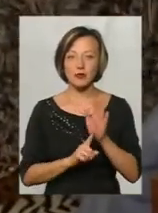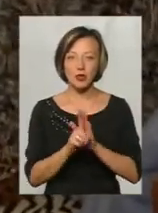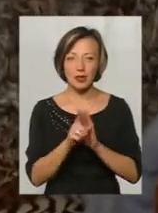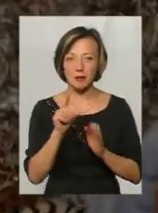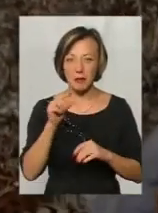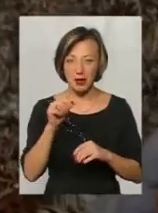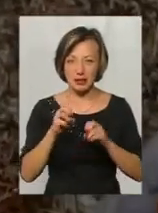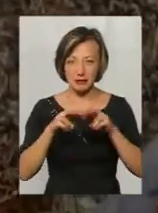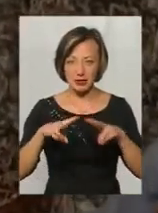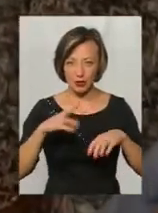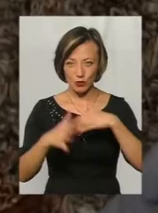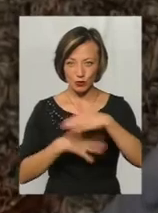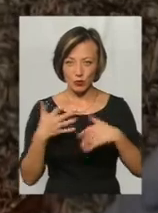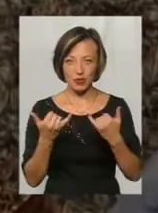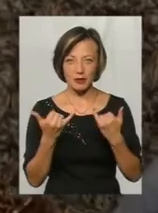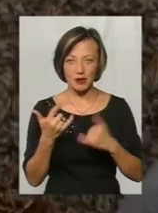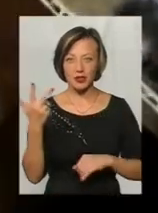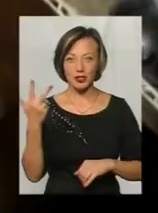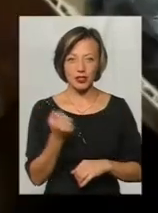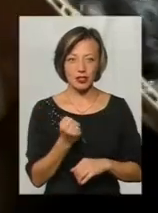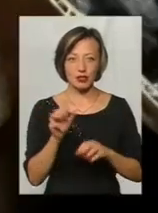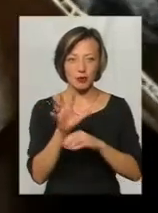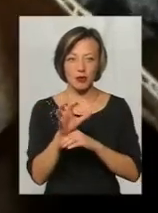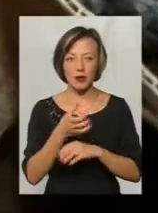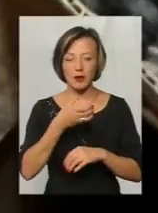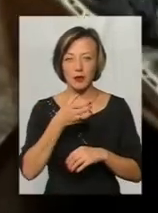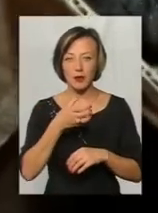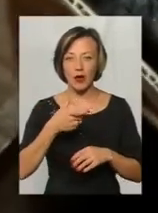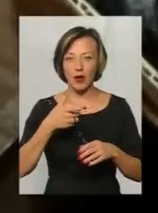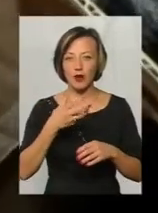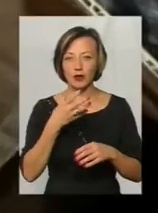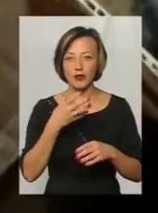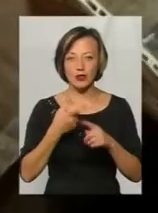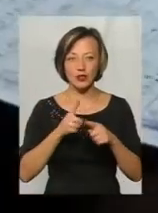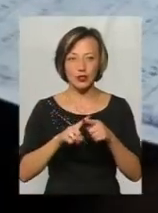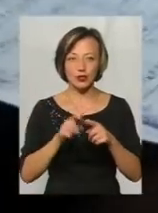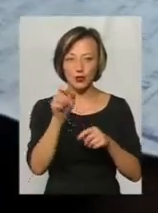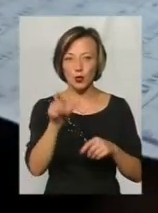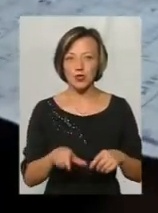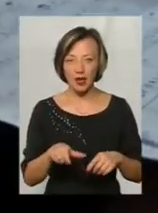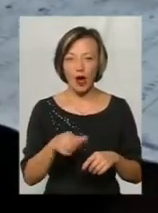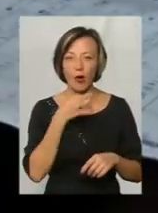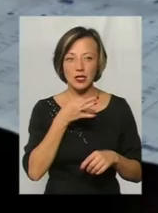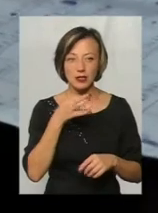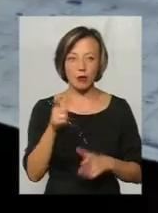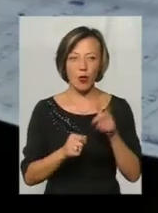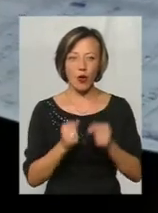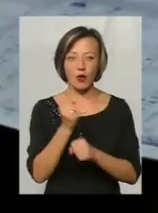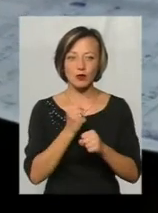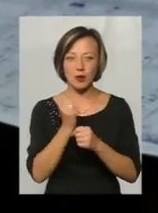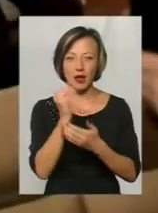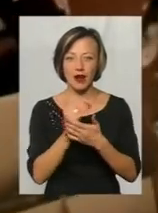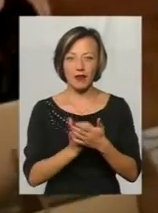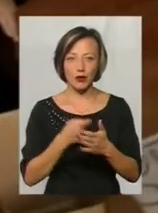піпетки, спеціальною сумішю. Тепер тритижневі собачата п'ють із соски козяче молоко. Христина навіть розробила спеціальний графік